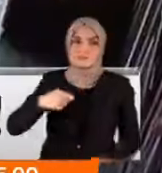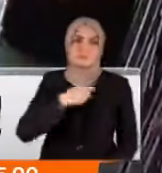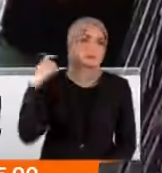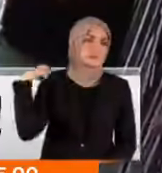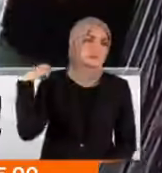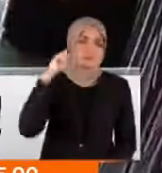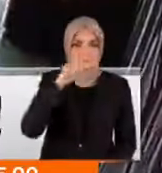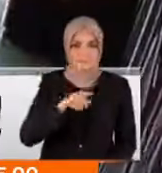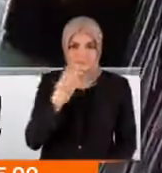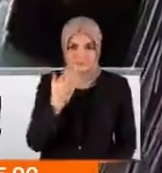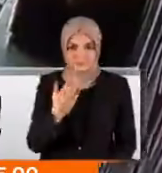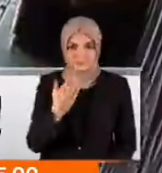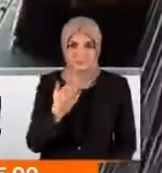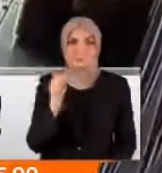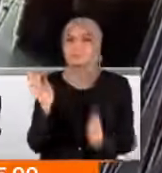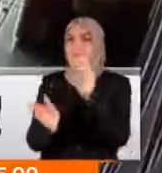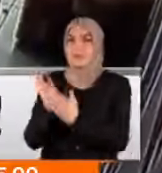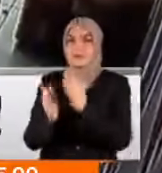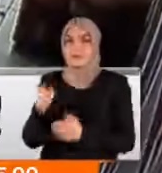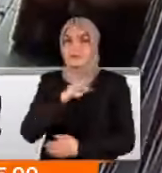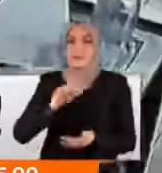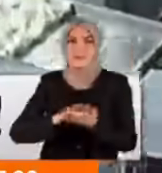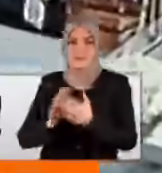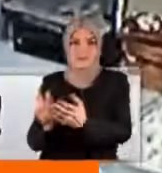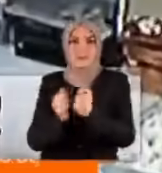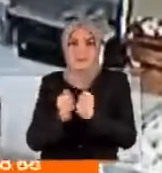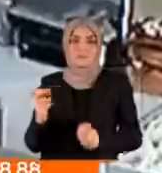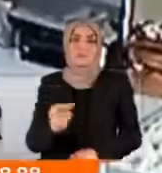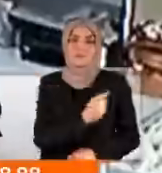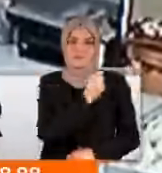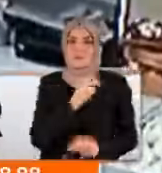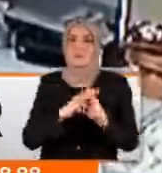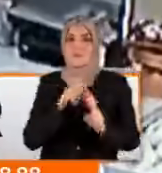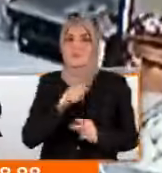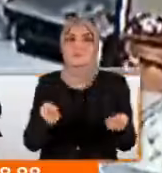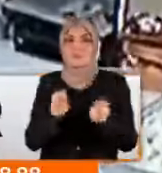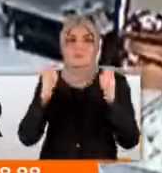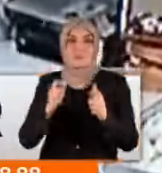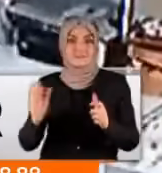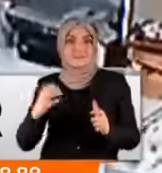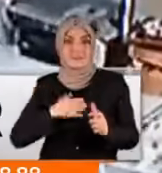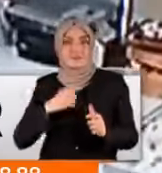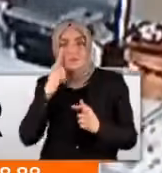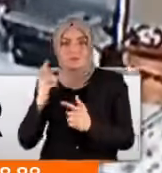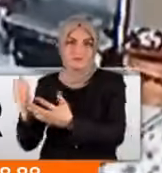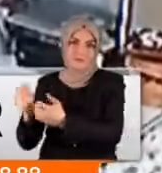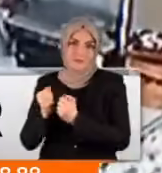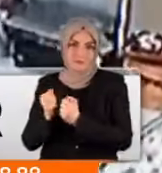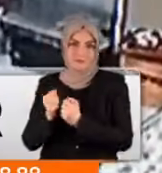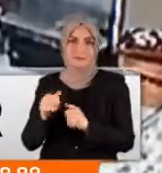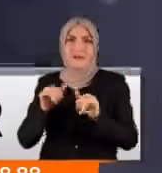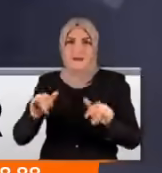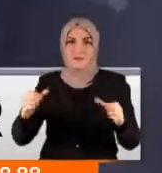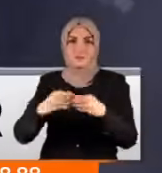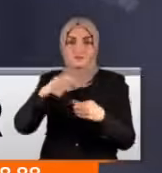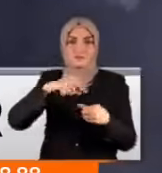saldırganlar arkadaşlarını da alıp olay yerinden kaçtı polis işyeri sahibinin gözaltına aldı aynı gruptan biri akşam saatlerinde